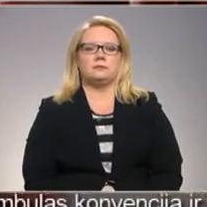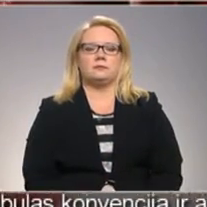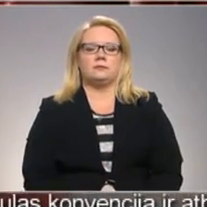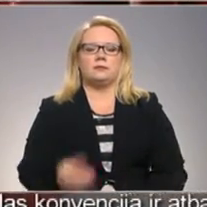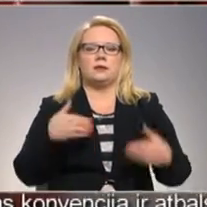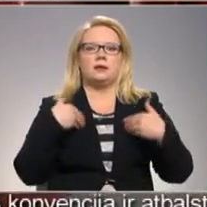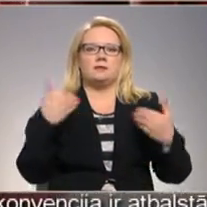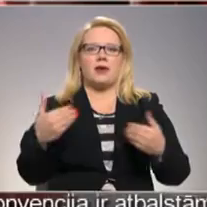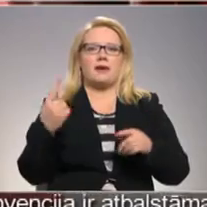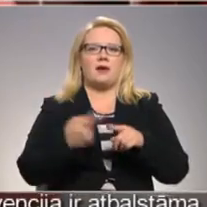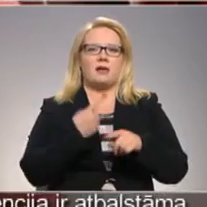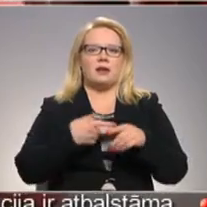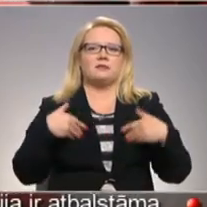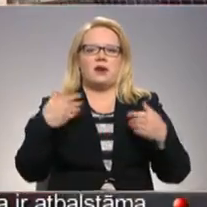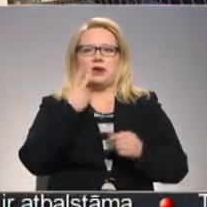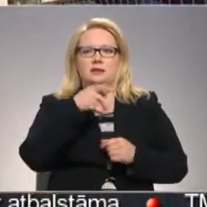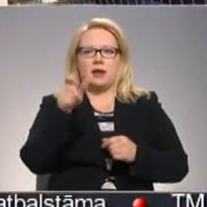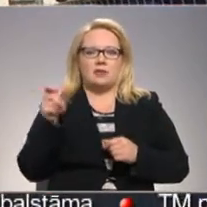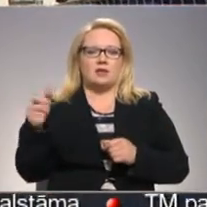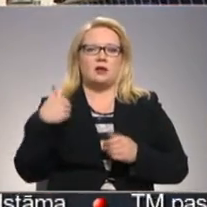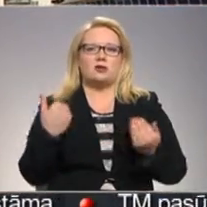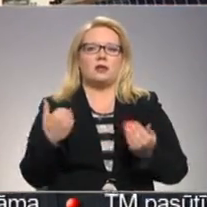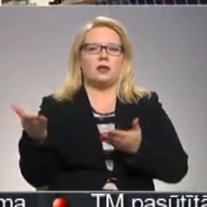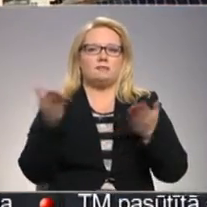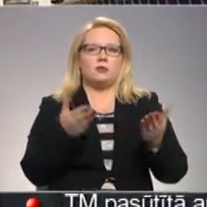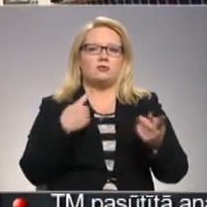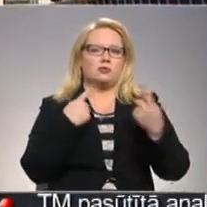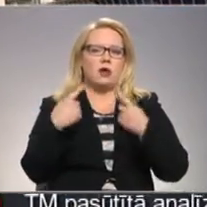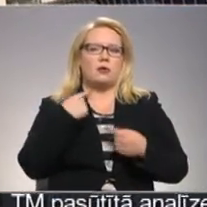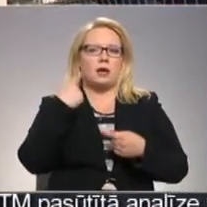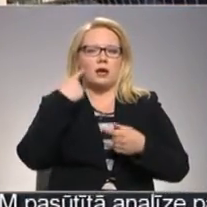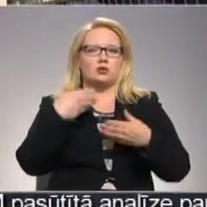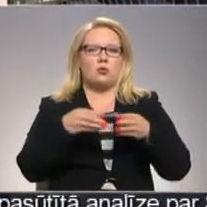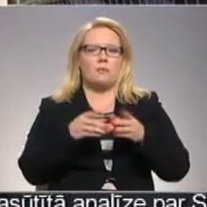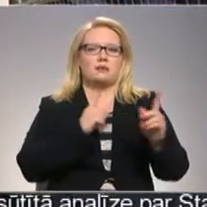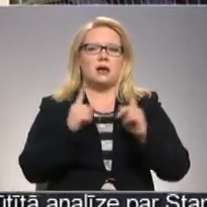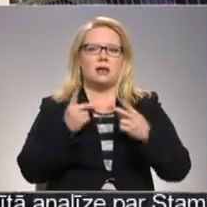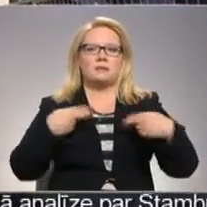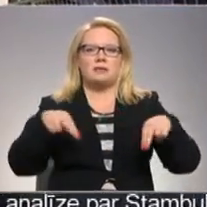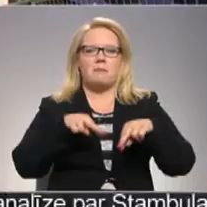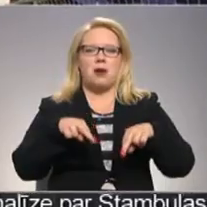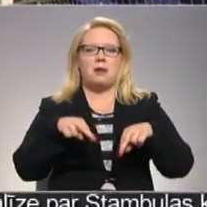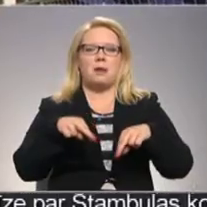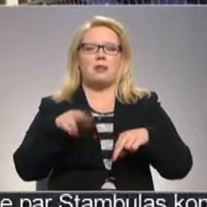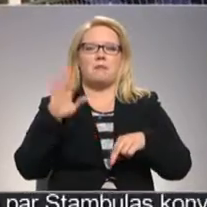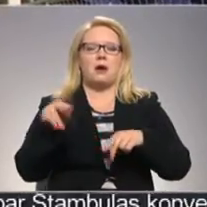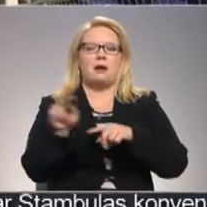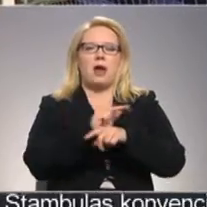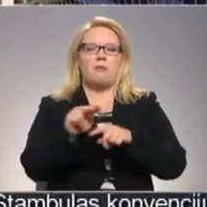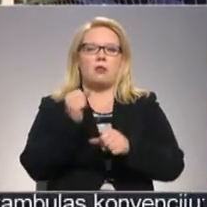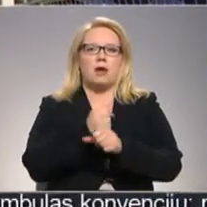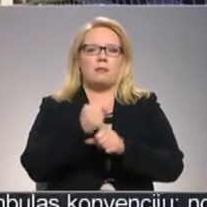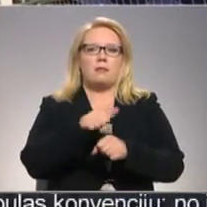Jā, sveiki, Sandra! Vēlreiz sveiki, skatītāji! Šobrīd es uz sarunu esmu aicinājis Rīgas domes satiksmes departamentā par remontdarbiem